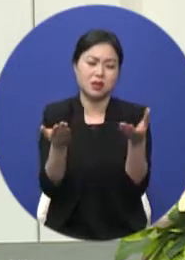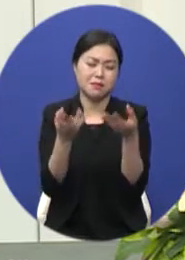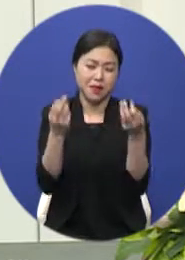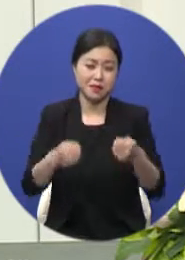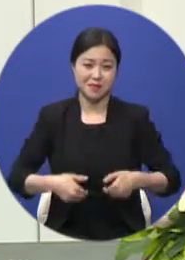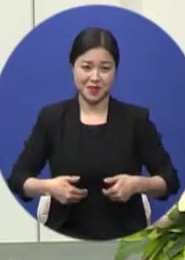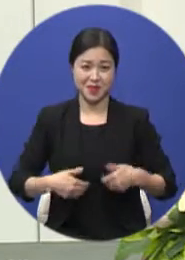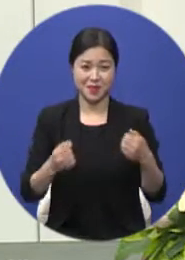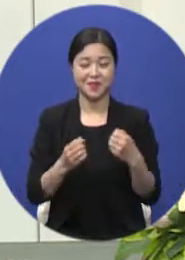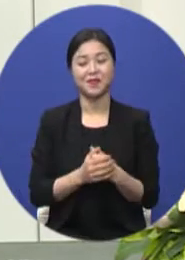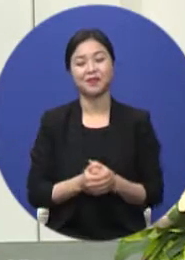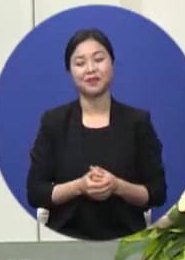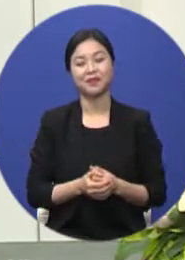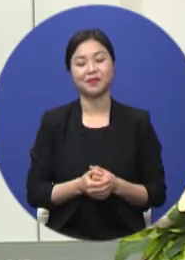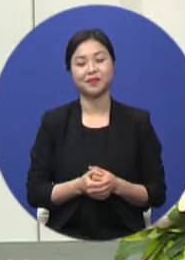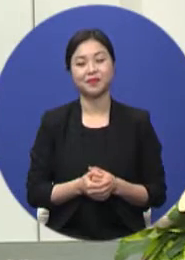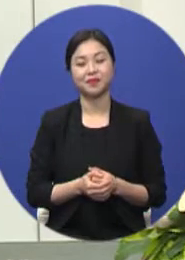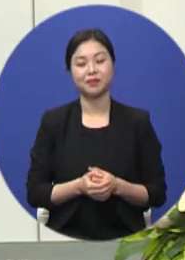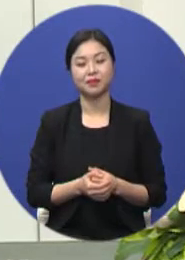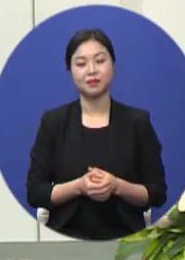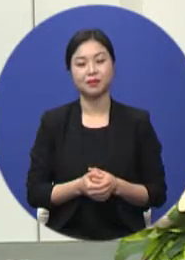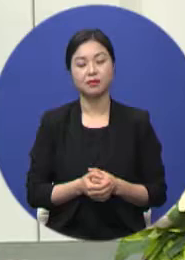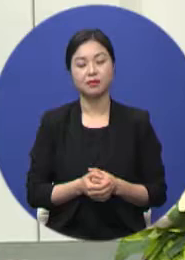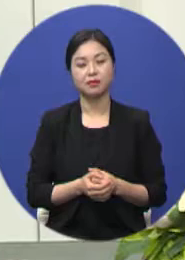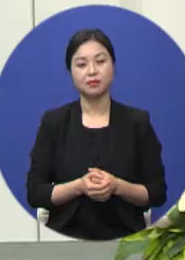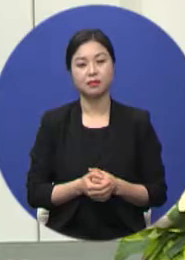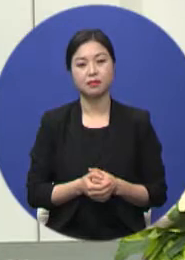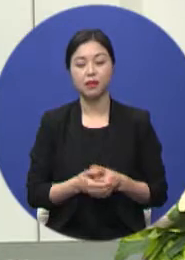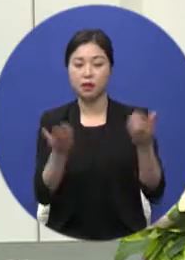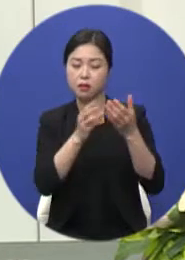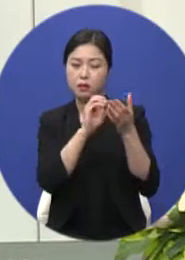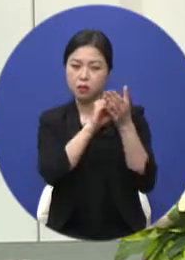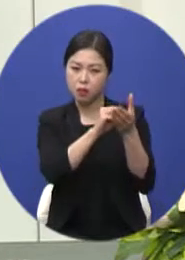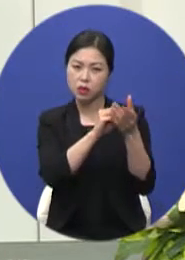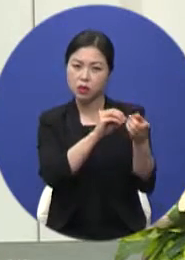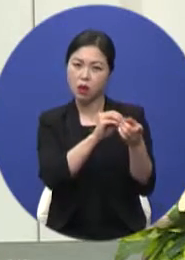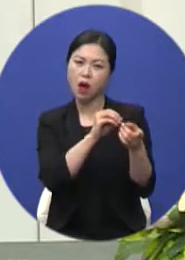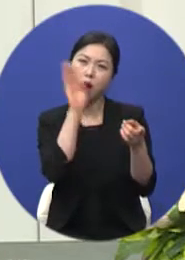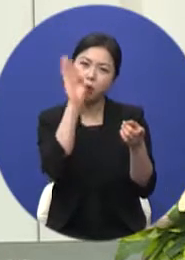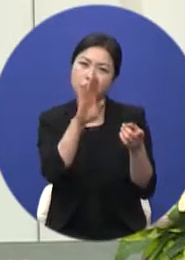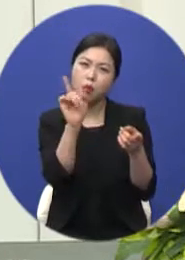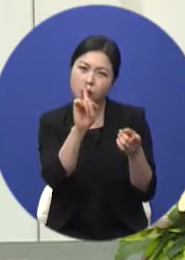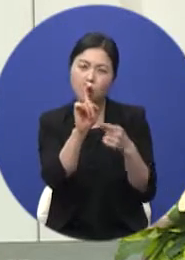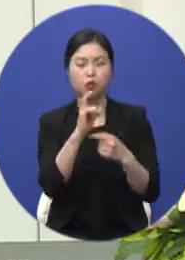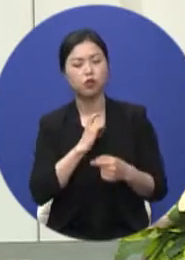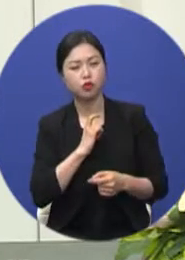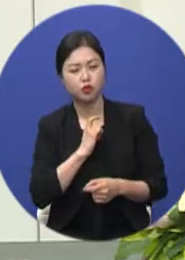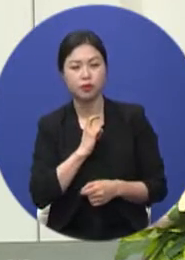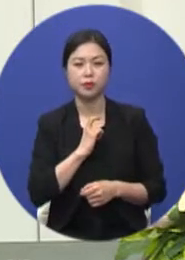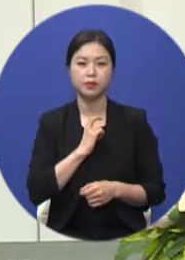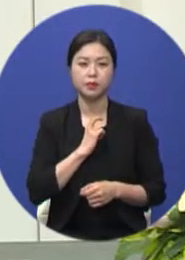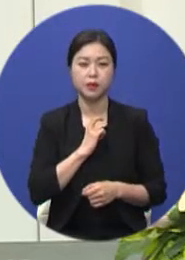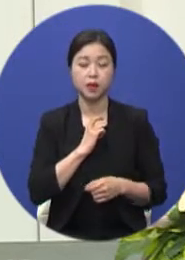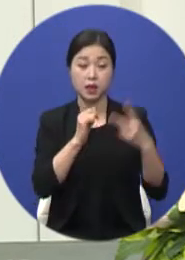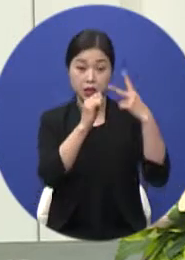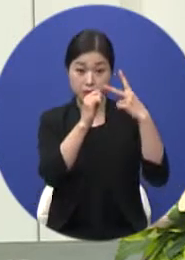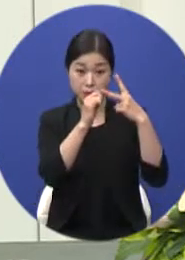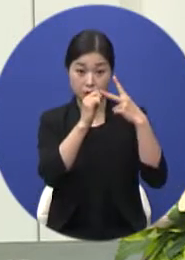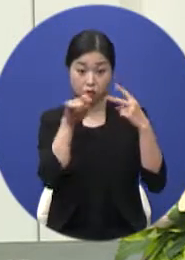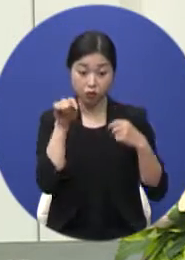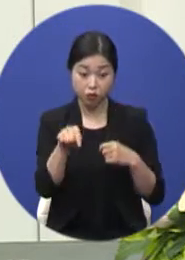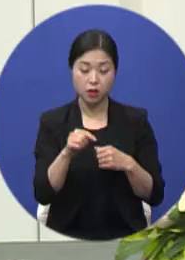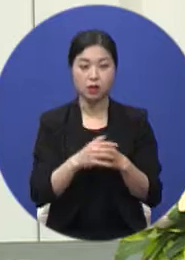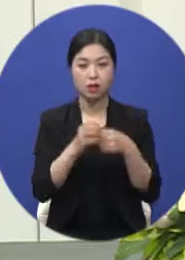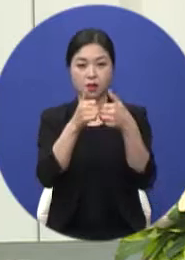이제 필요한 시기가 됐는데, 만약에 언제 취업이 될지 뭐가 이제 궁금하시다면 2번 누르셔갖고